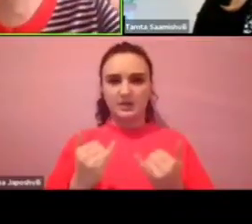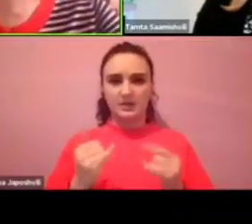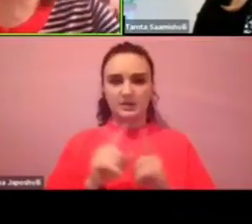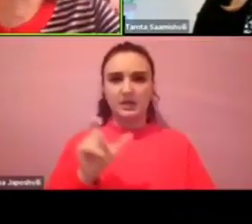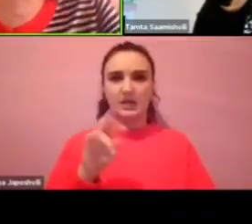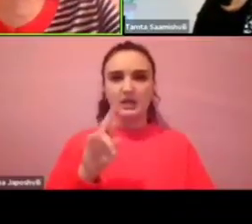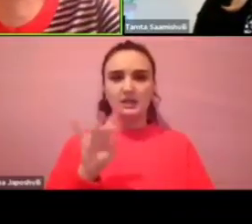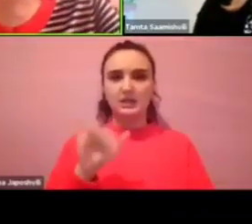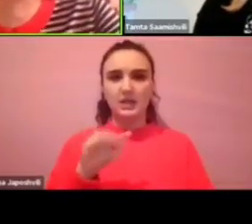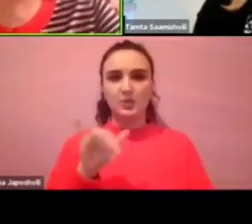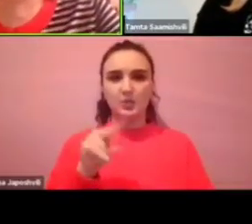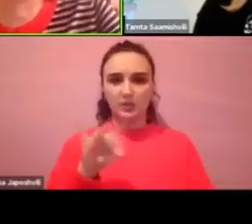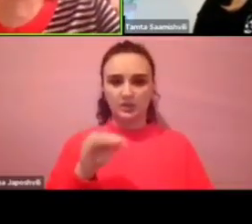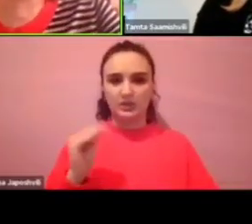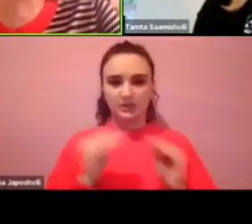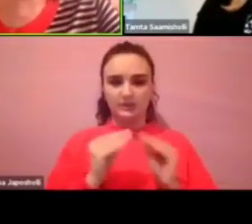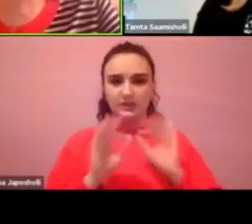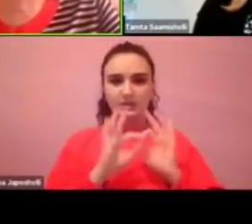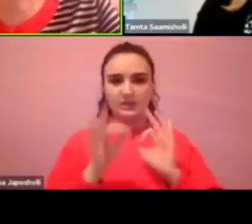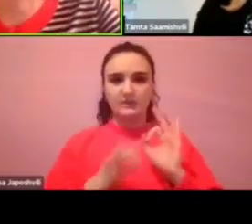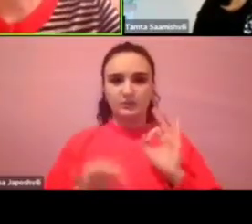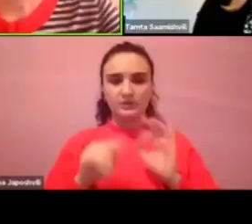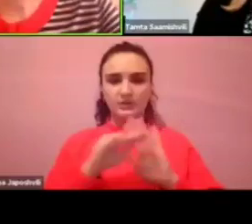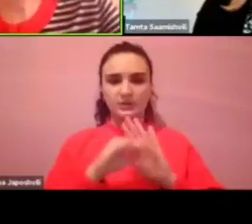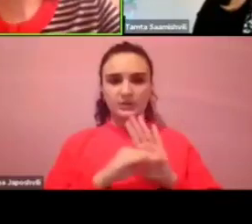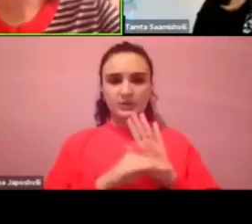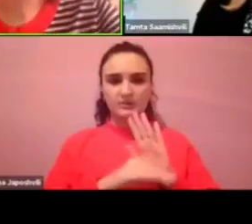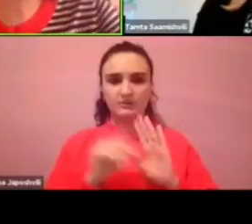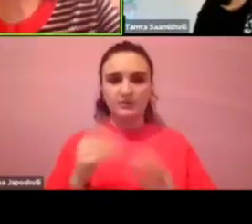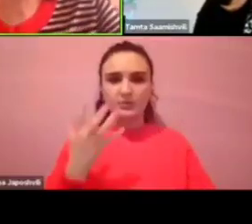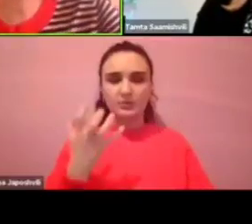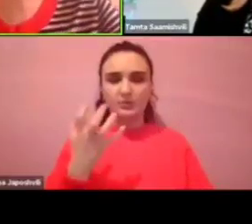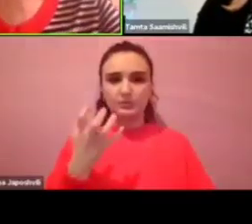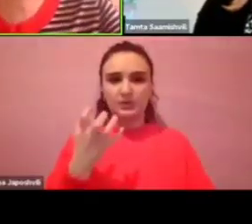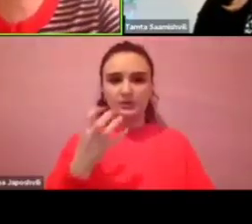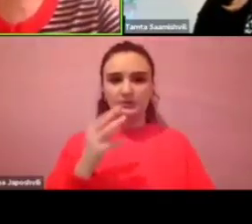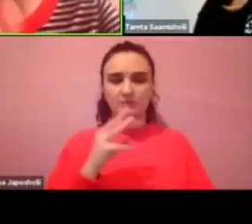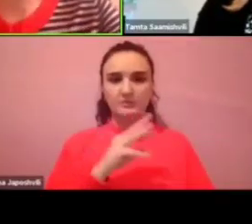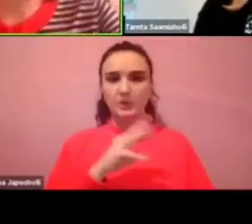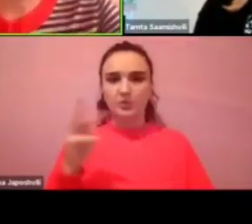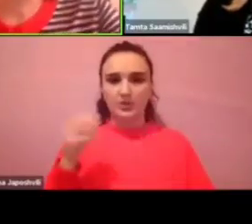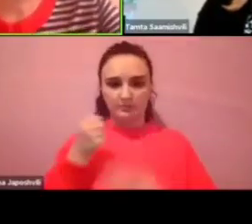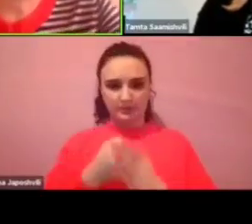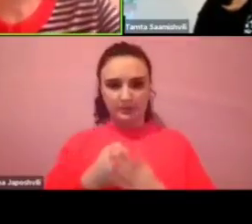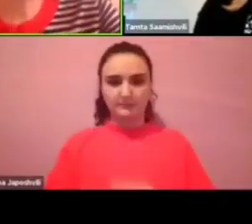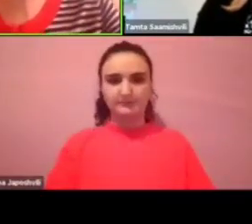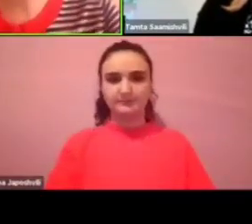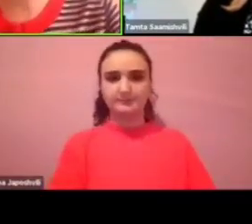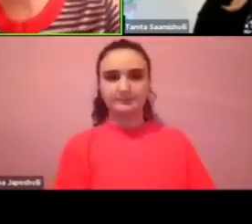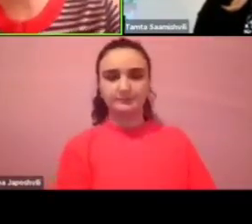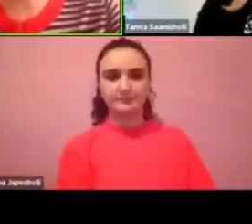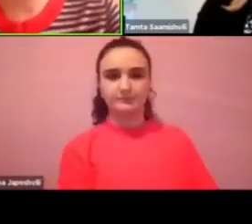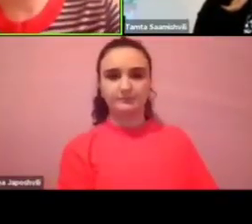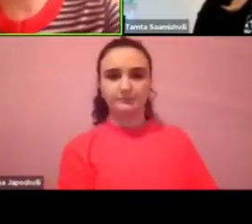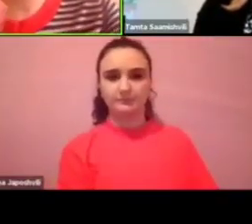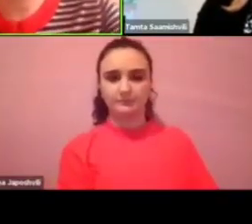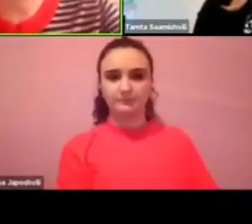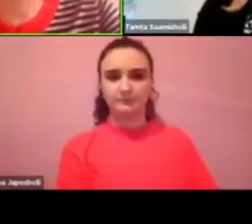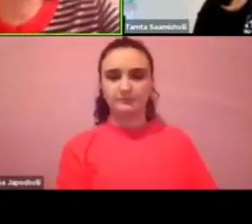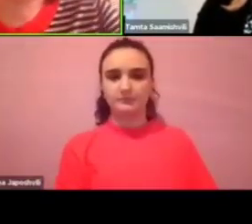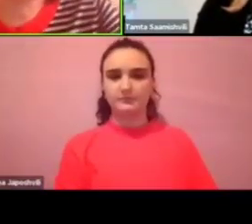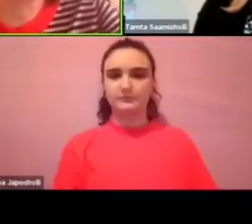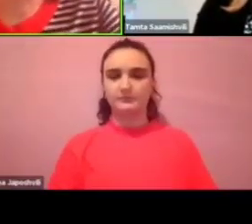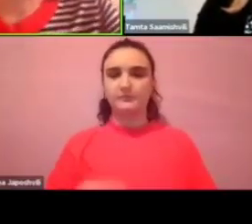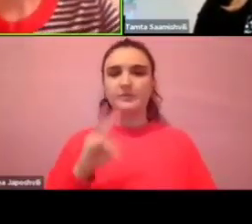ენტერული სისტემა, ანუ იგივე ნაწლავური ენტერული სისტემა 500 მილიონამდე ნეირონს შეიცავს, თურმე